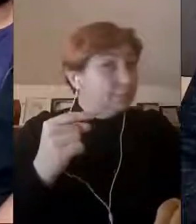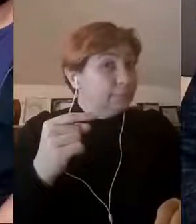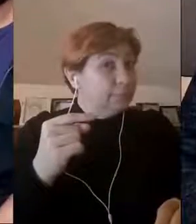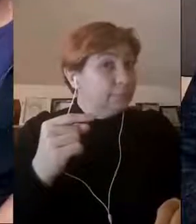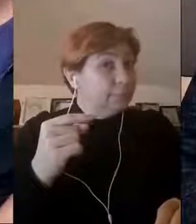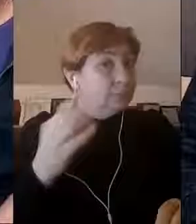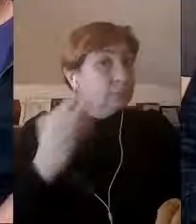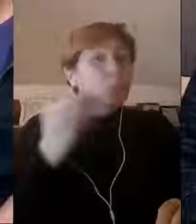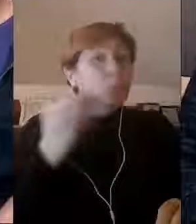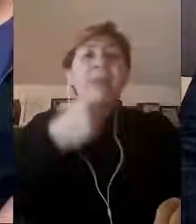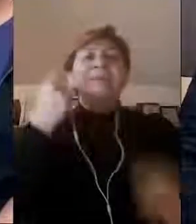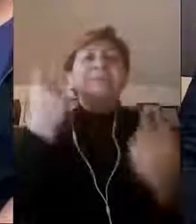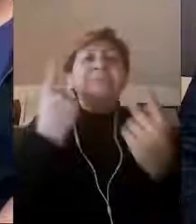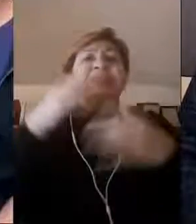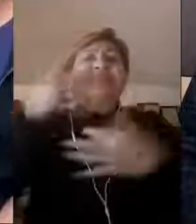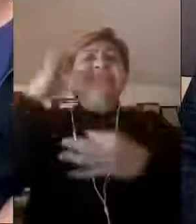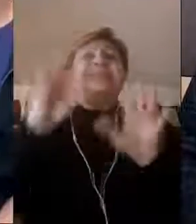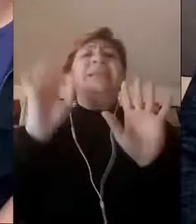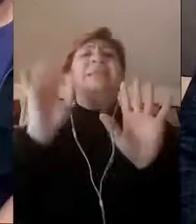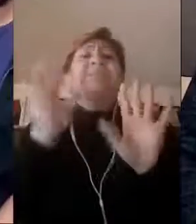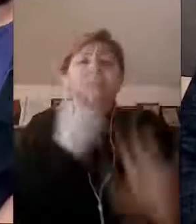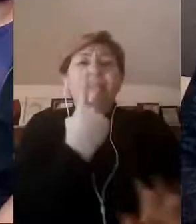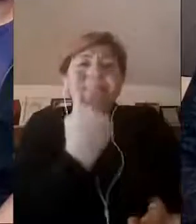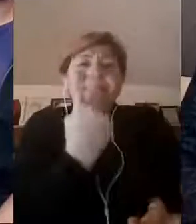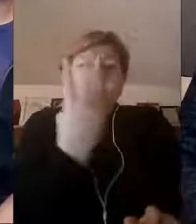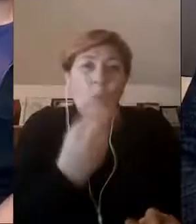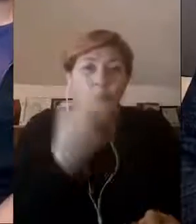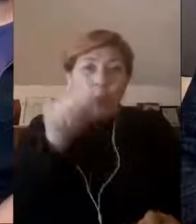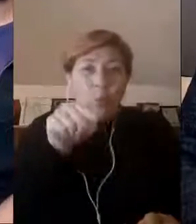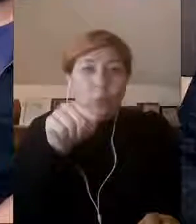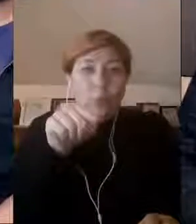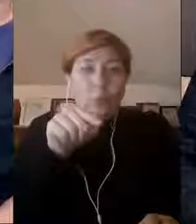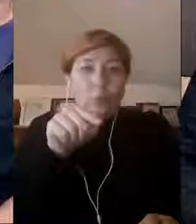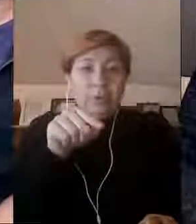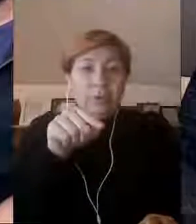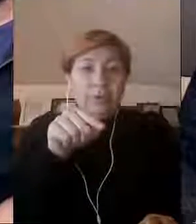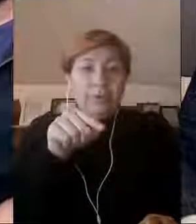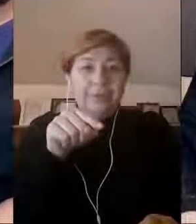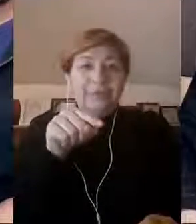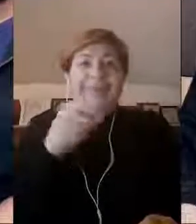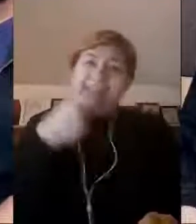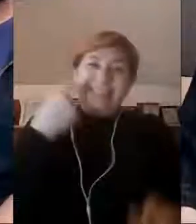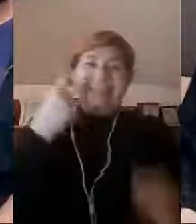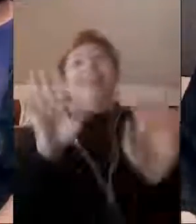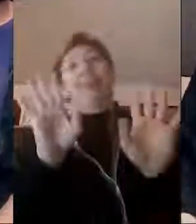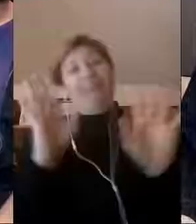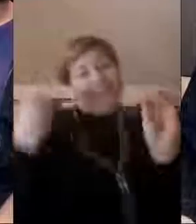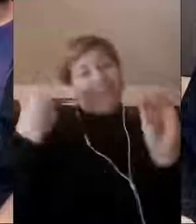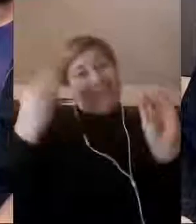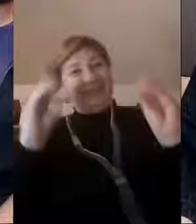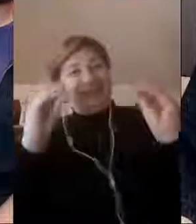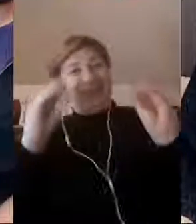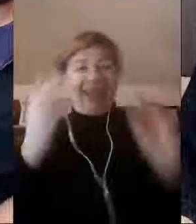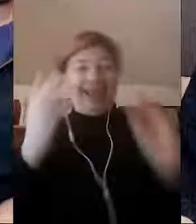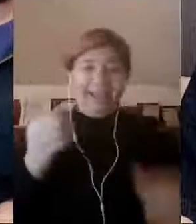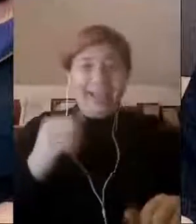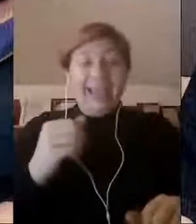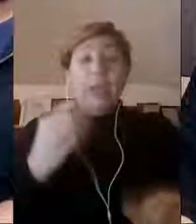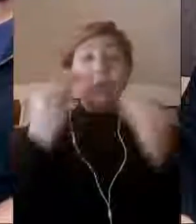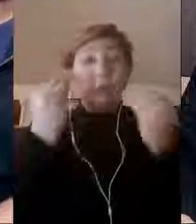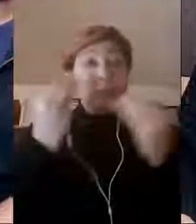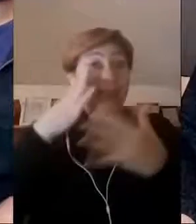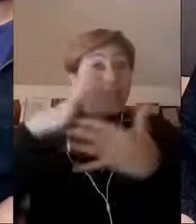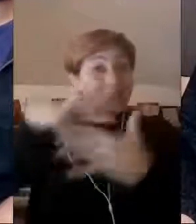eski bir adam değilim. Yani ikinci yılıma giriyorum. Aslında eski olmuşuz artık. Yeni de değiliz çok ama güzel